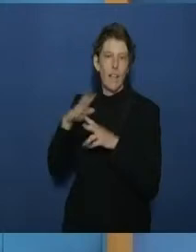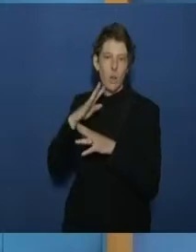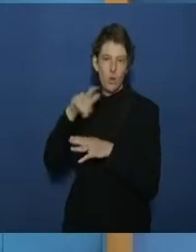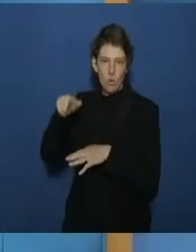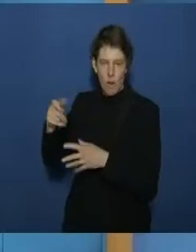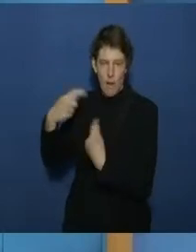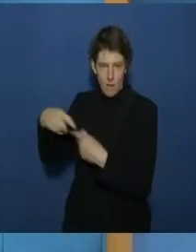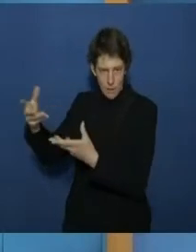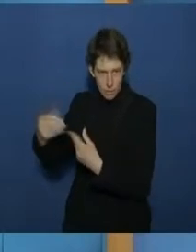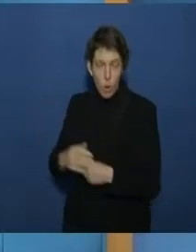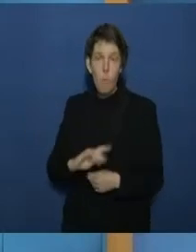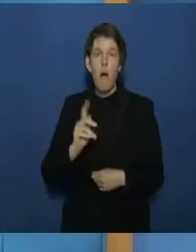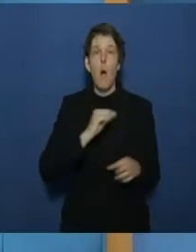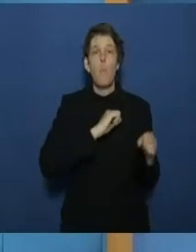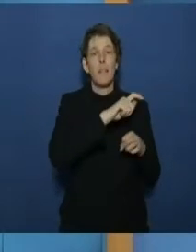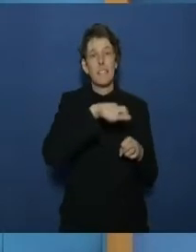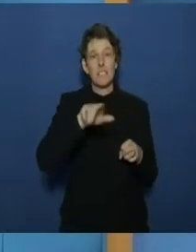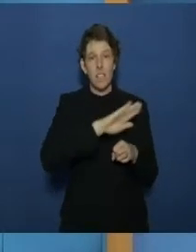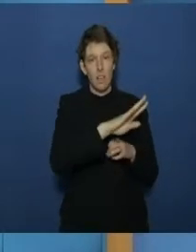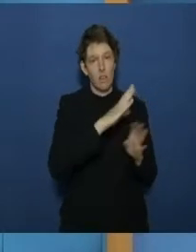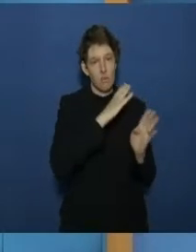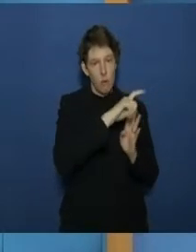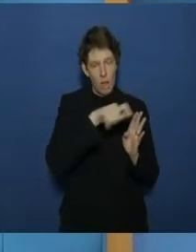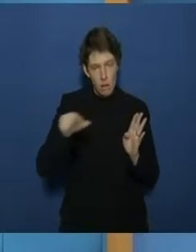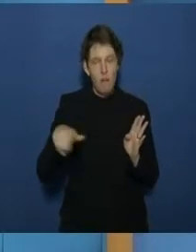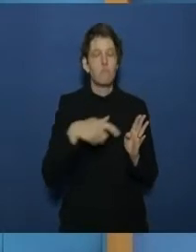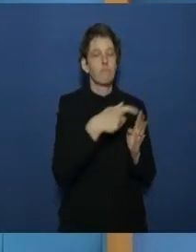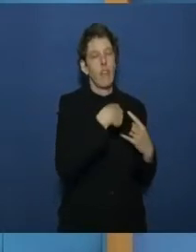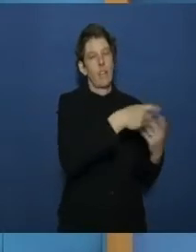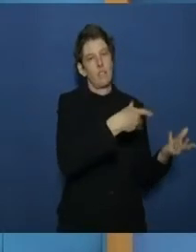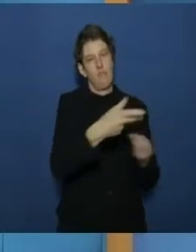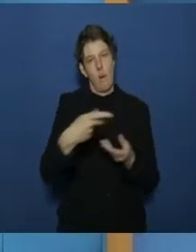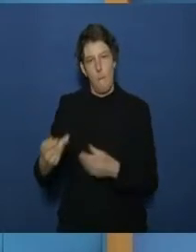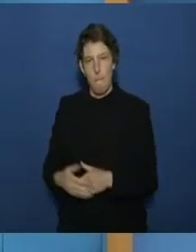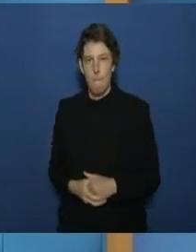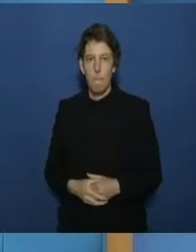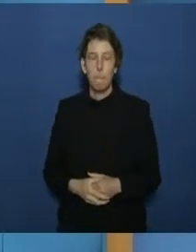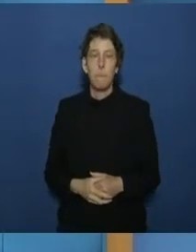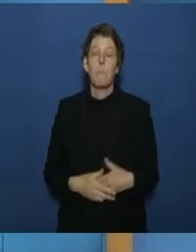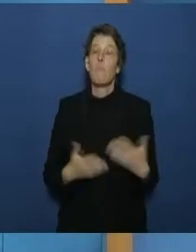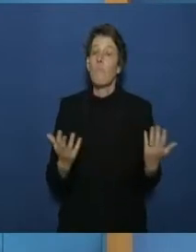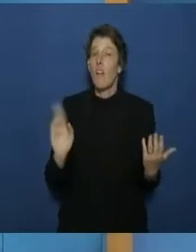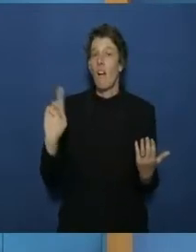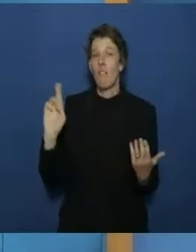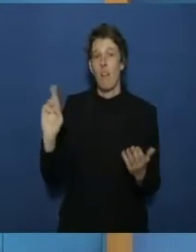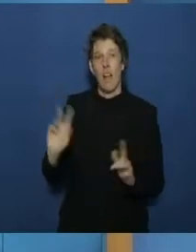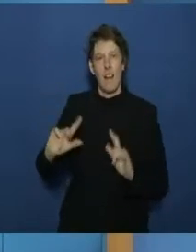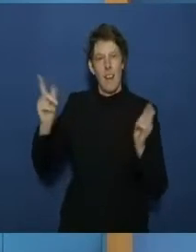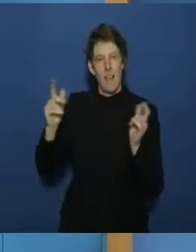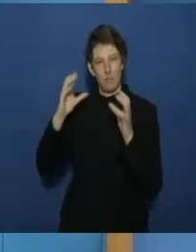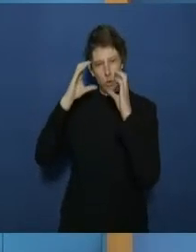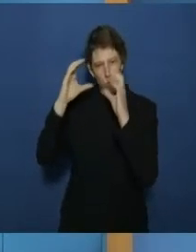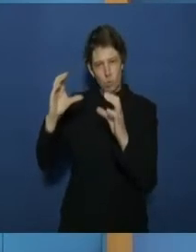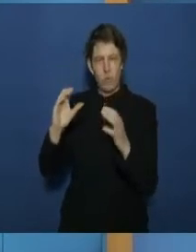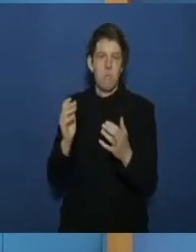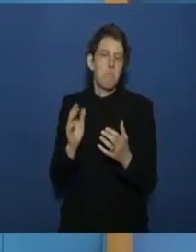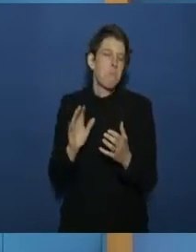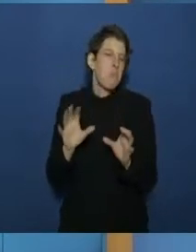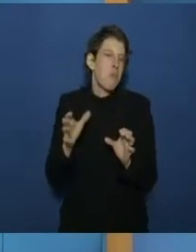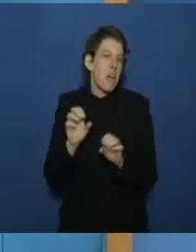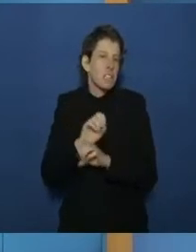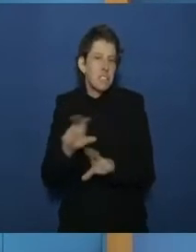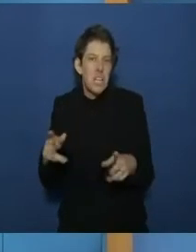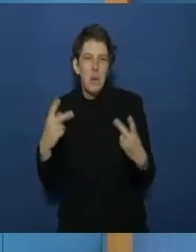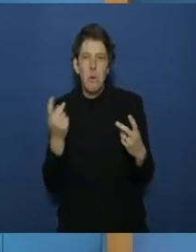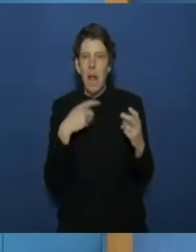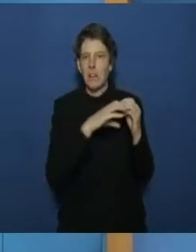Sprechern der Ministerien, allen, die uns live zuschauen in verschiedenen Fernsehsendern oder